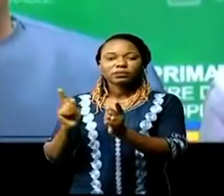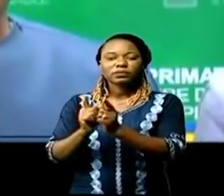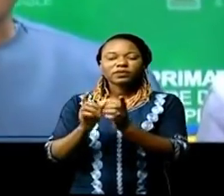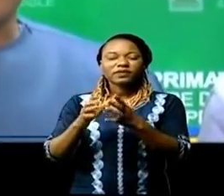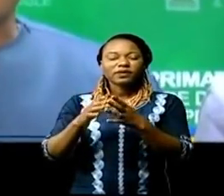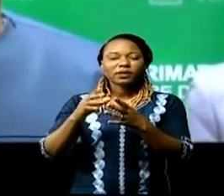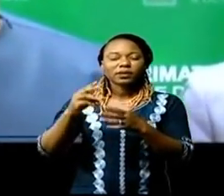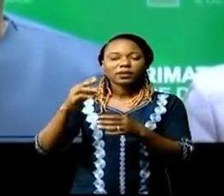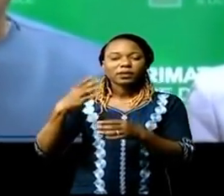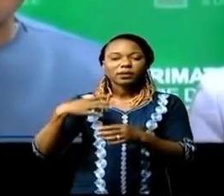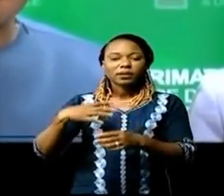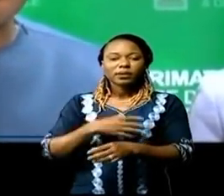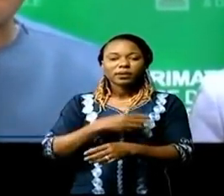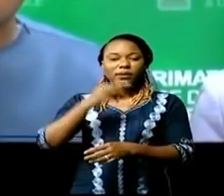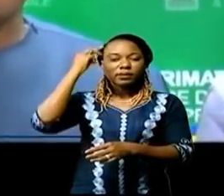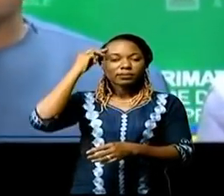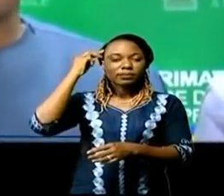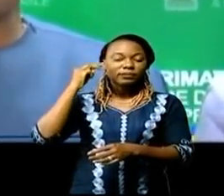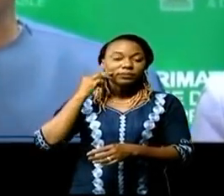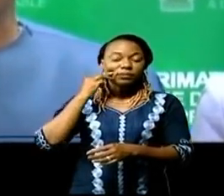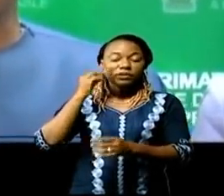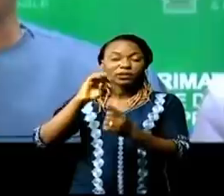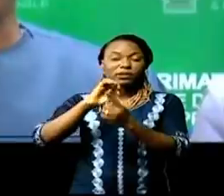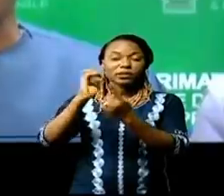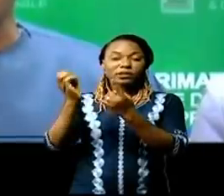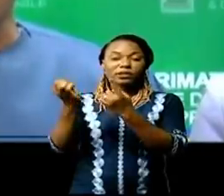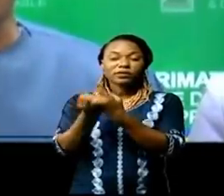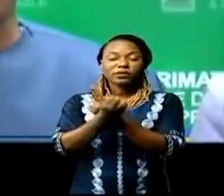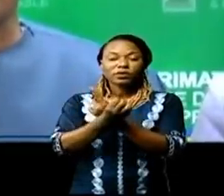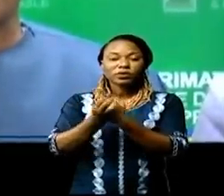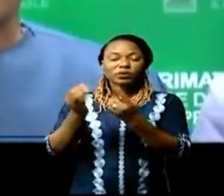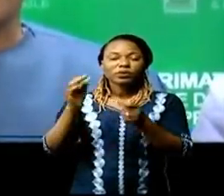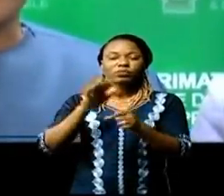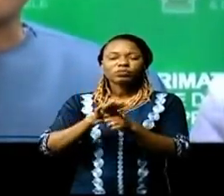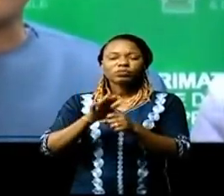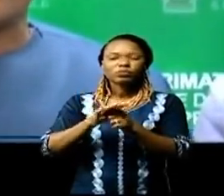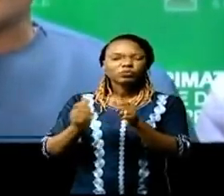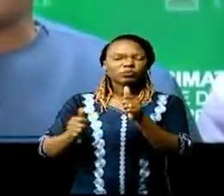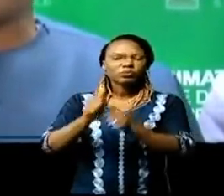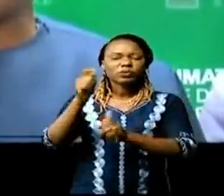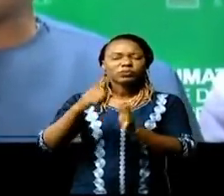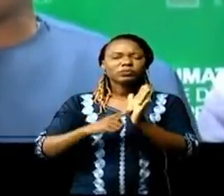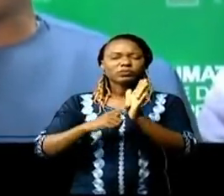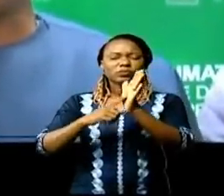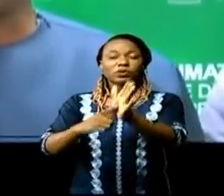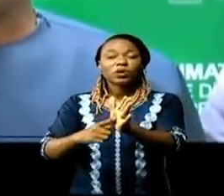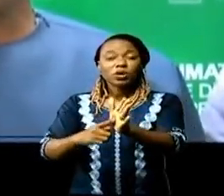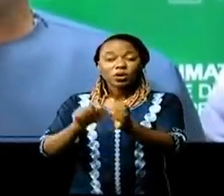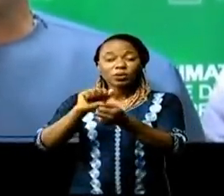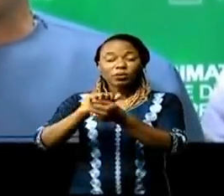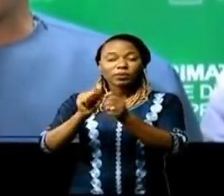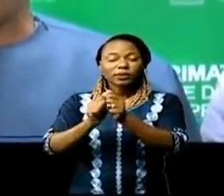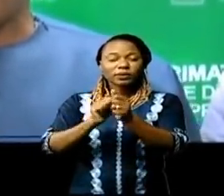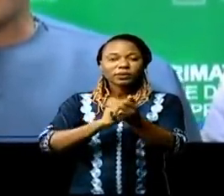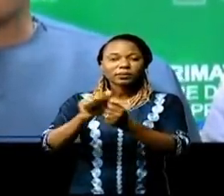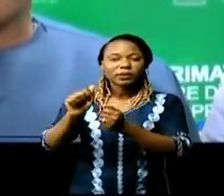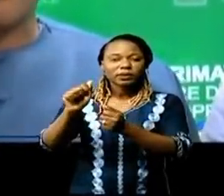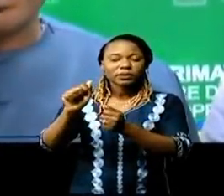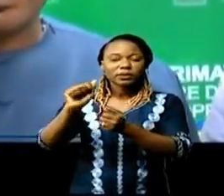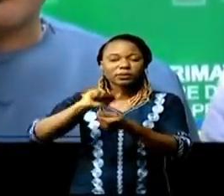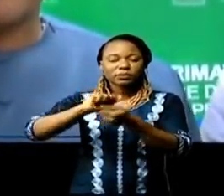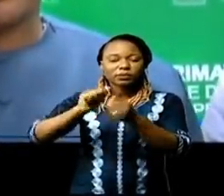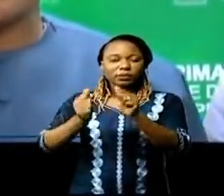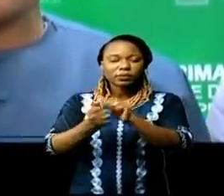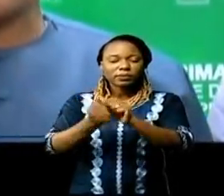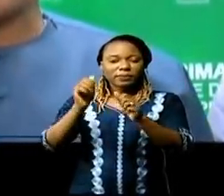l'Environnement. C'est beaucoup plus pour présenter la santé de l'environnement dans la province de